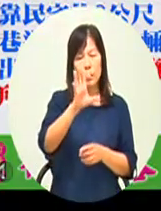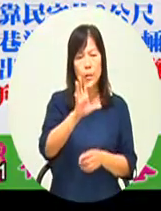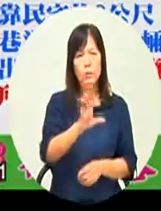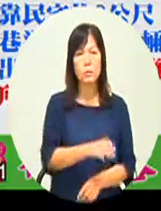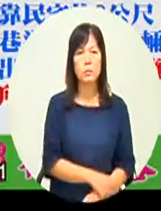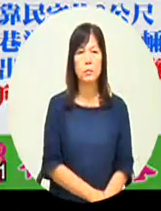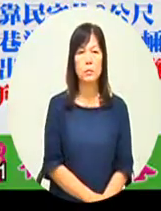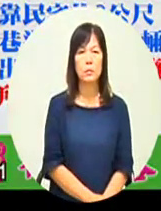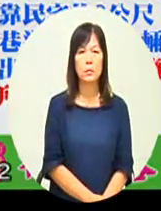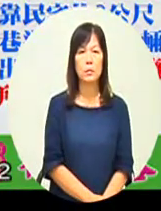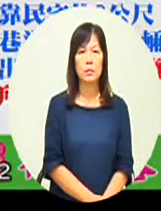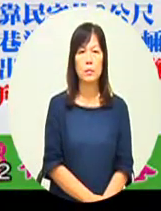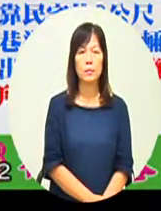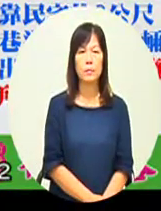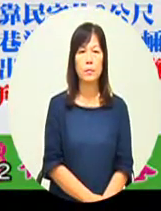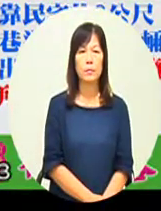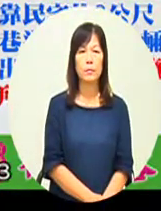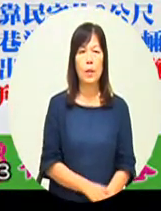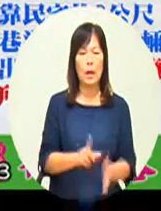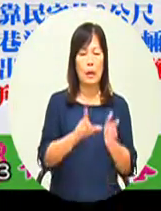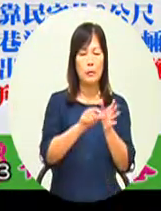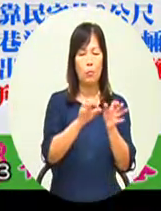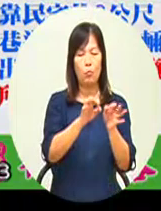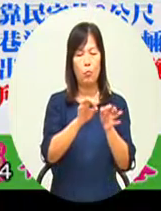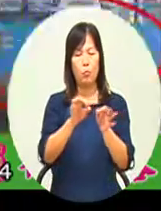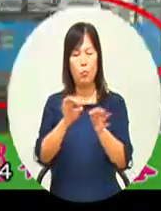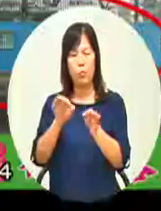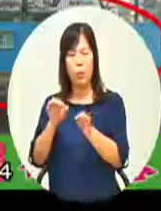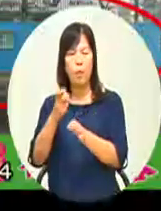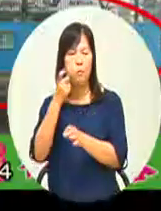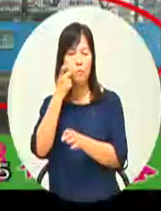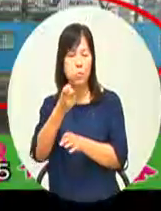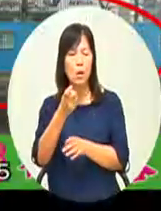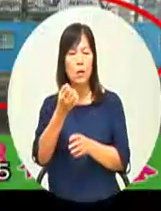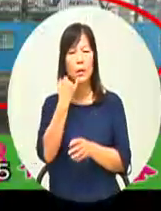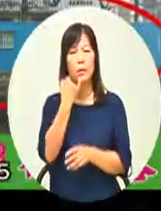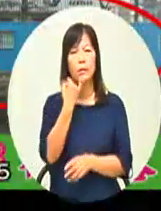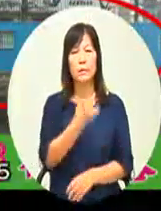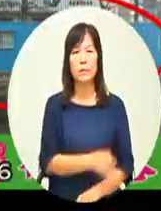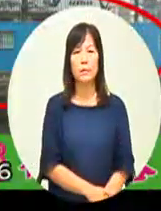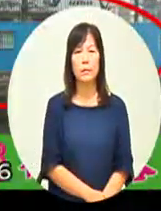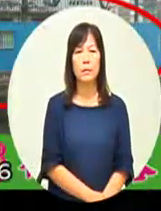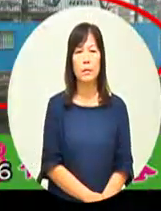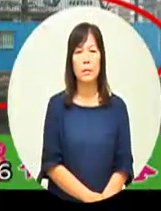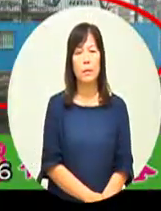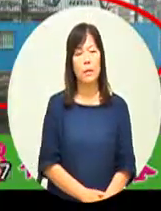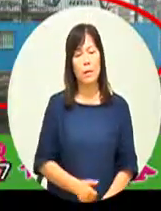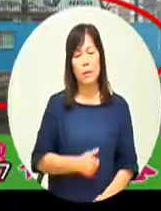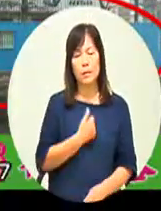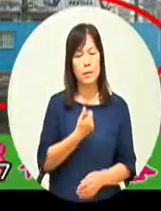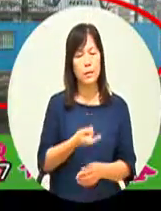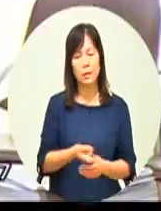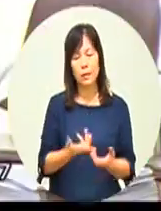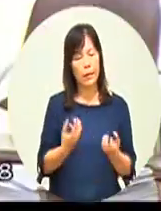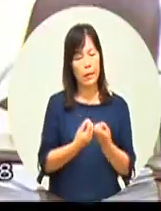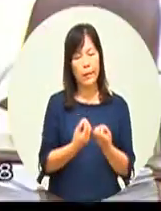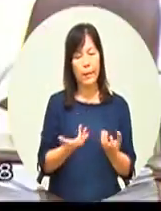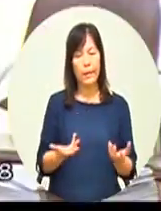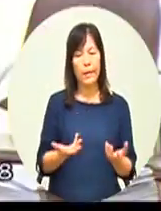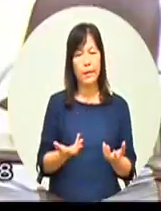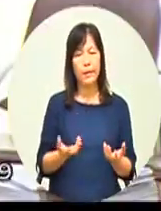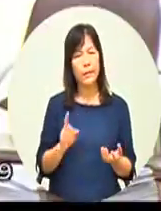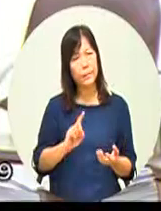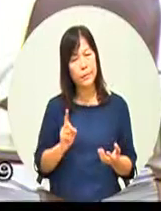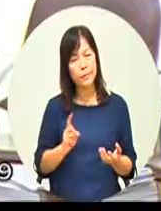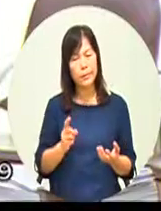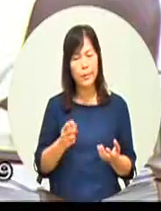他就能够把时间拖了十个月啦。啊，这真正实在吼，唔知这到底是